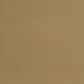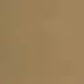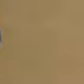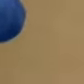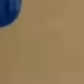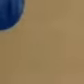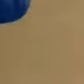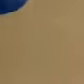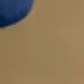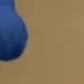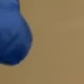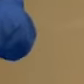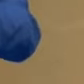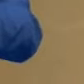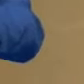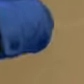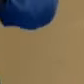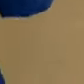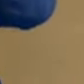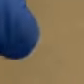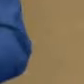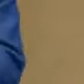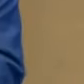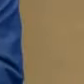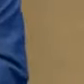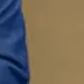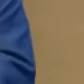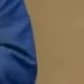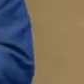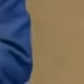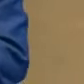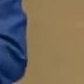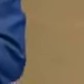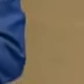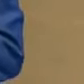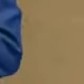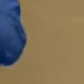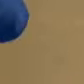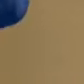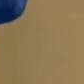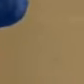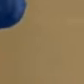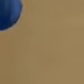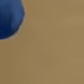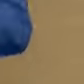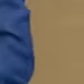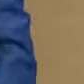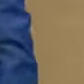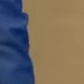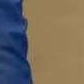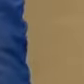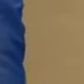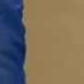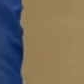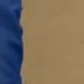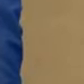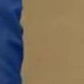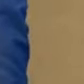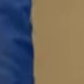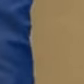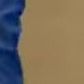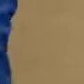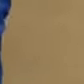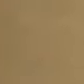qu'est ce qu'il faut faire pour que les pluies pour une meilleure vie viennent par